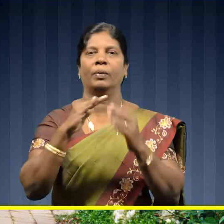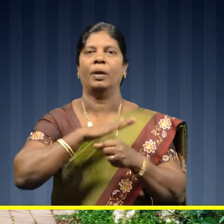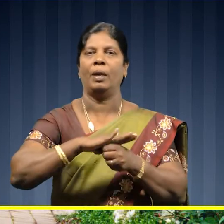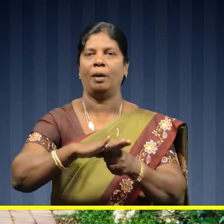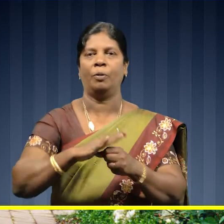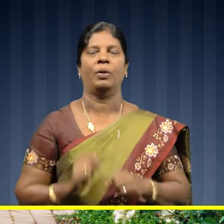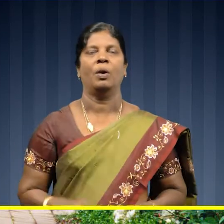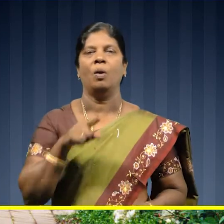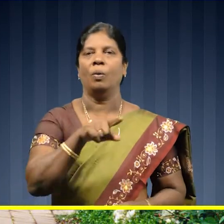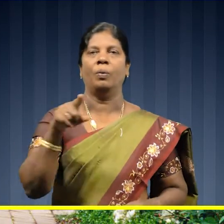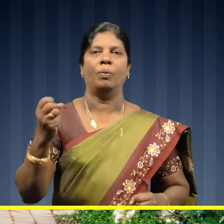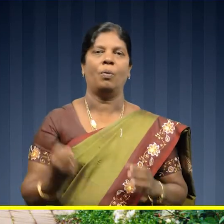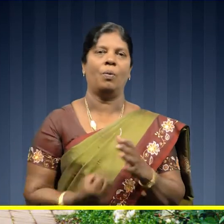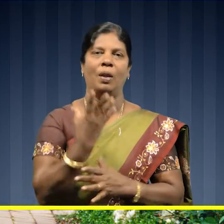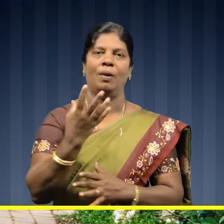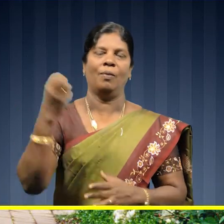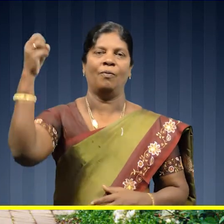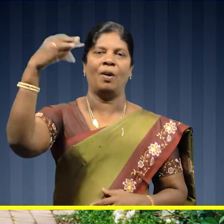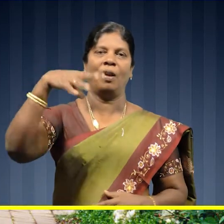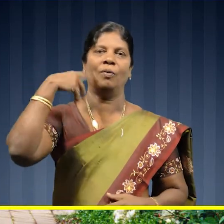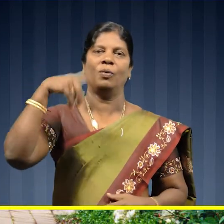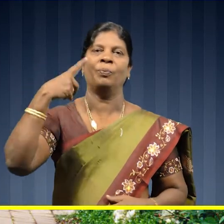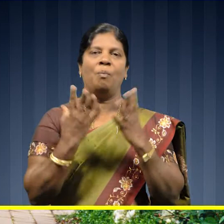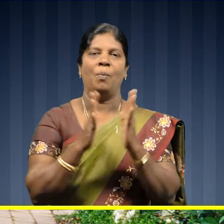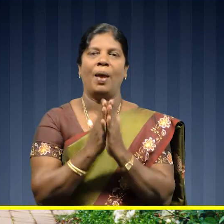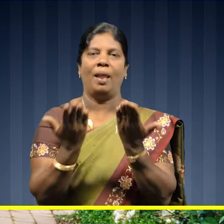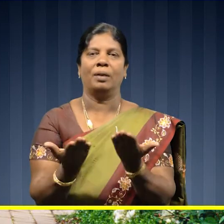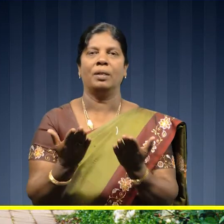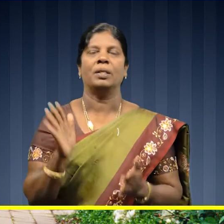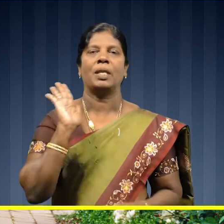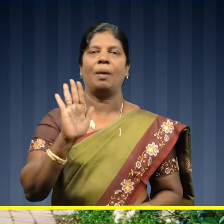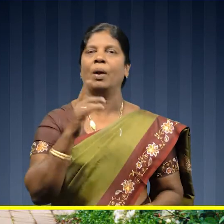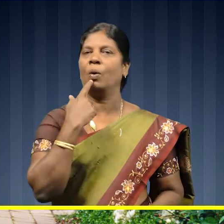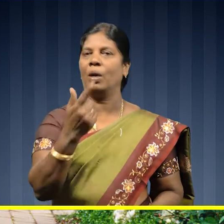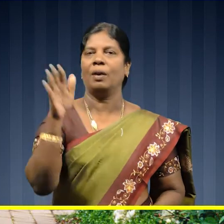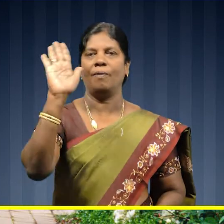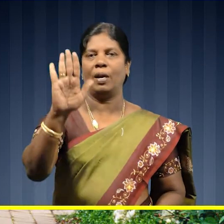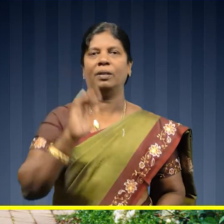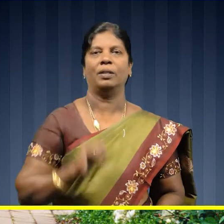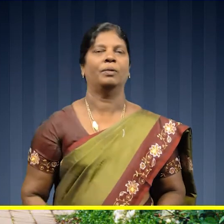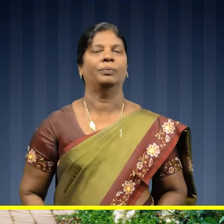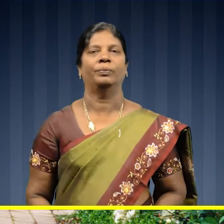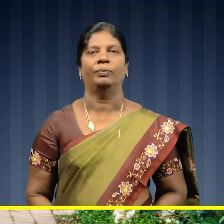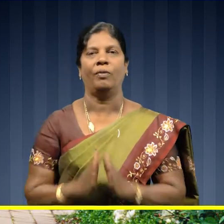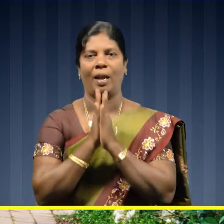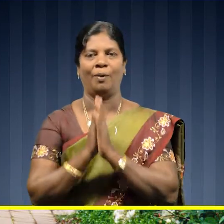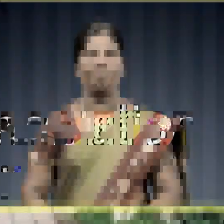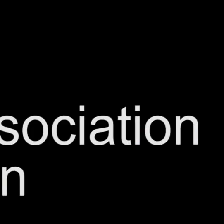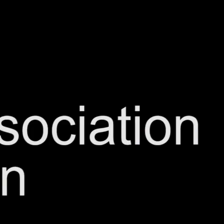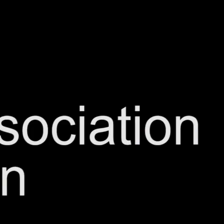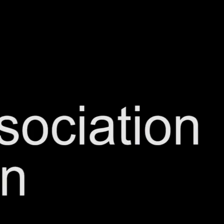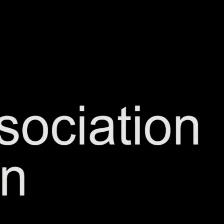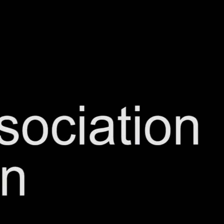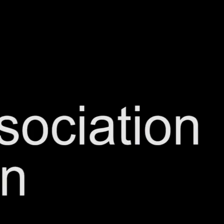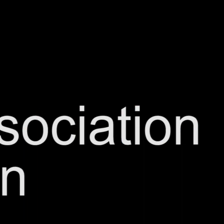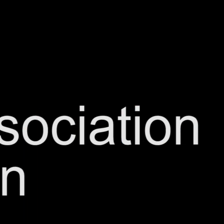இல்லங்களையும் நிரப்புவதாக. ஒளியும் வாழ்வும் இயக்கம் மற்றும் அன்பு மலர் ஊழியங்கள் சார்பாக உங்களுக்கு எங்கள் வாழ்த்துக்கள். வணக்கம்.